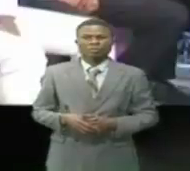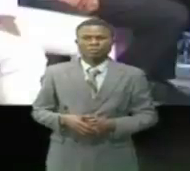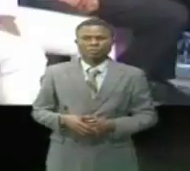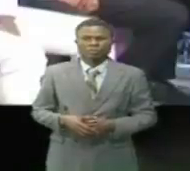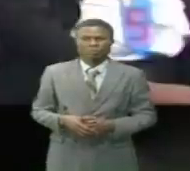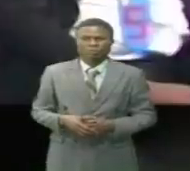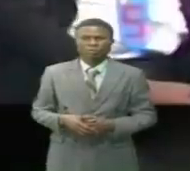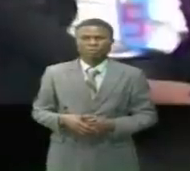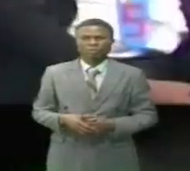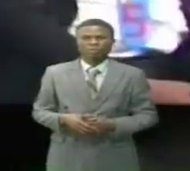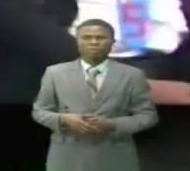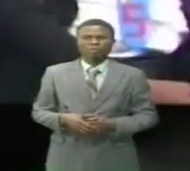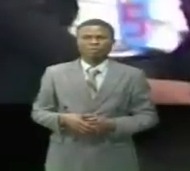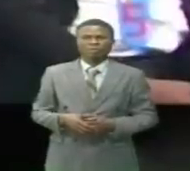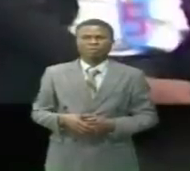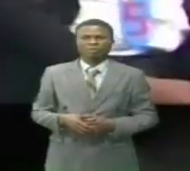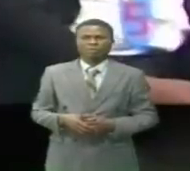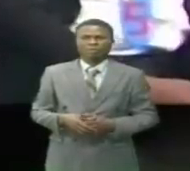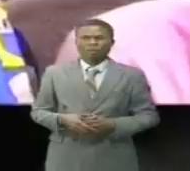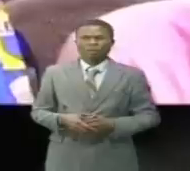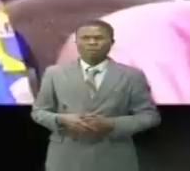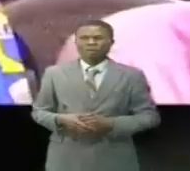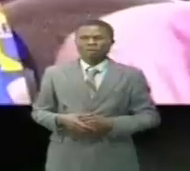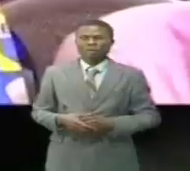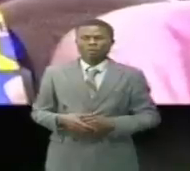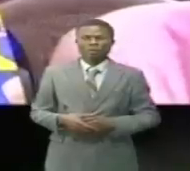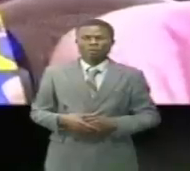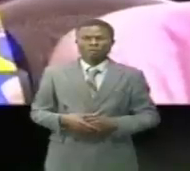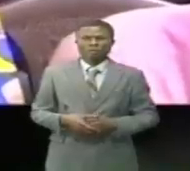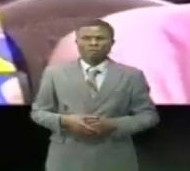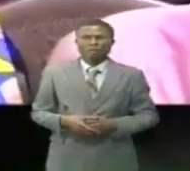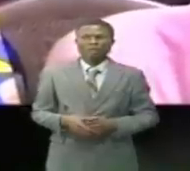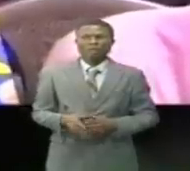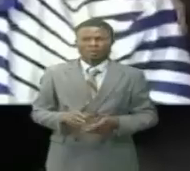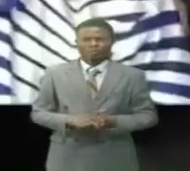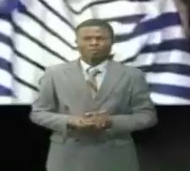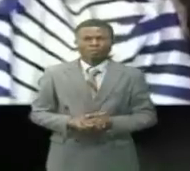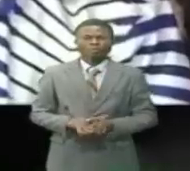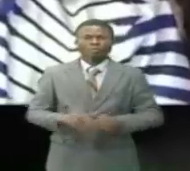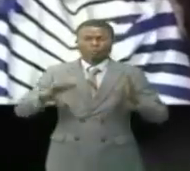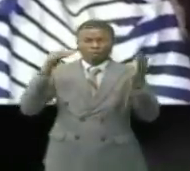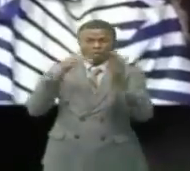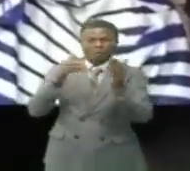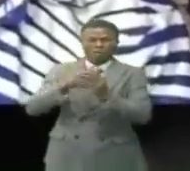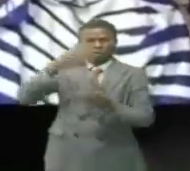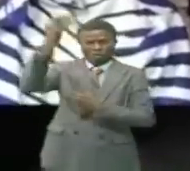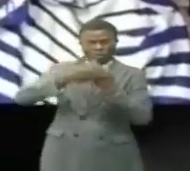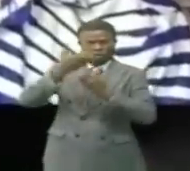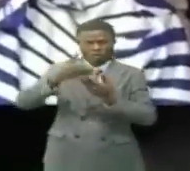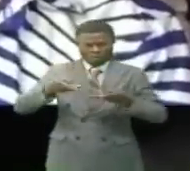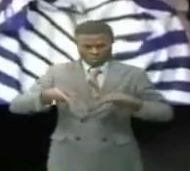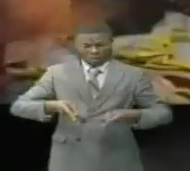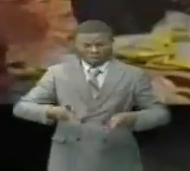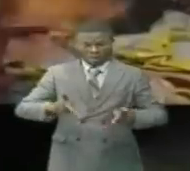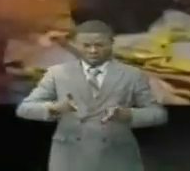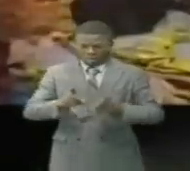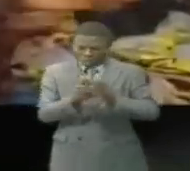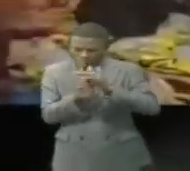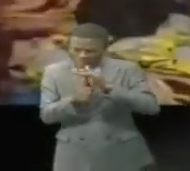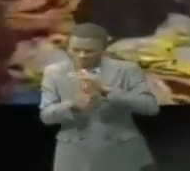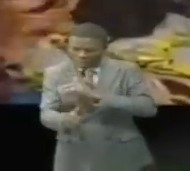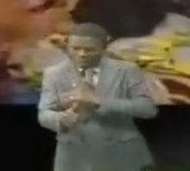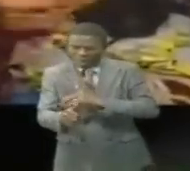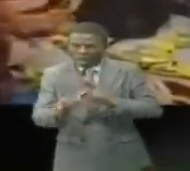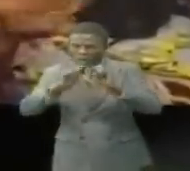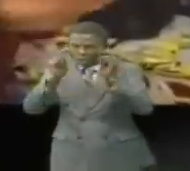L'heure est grave. La République démocratique du Congo fait face à une agression armée du Rwanda par l'entremise du M23. Le message du